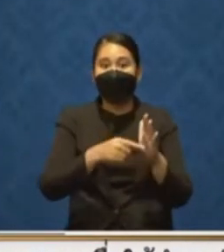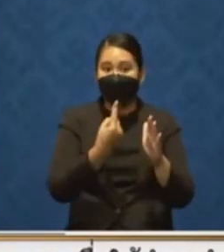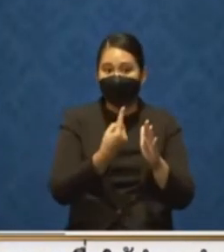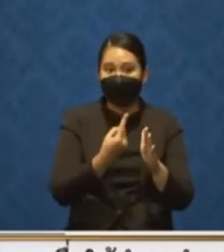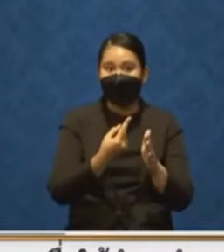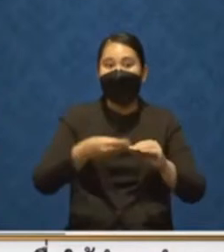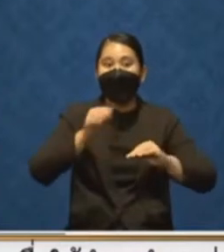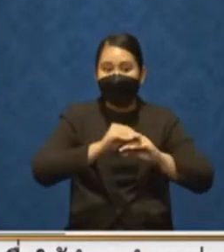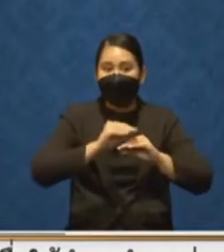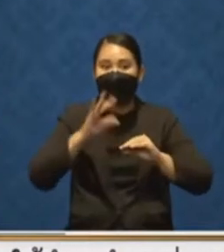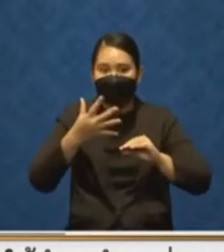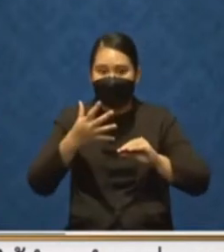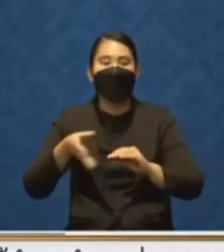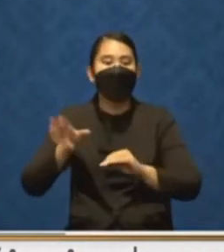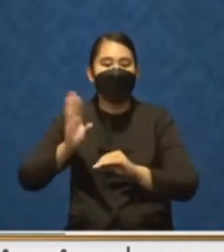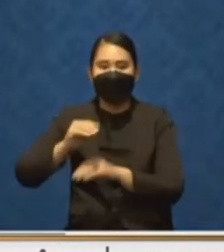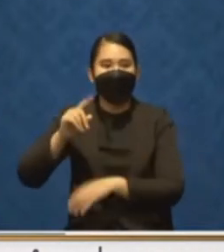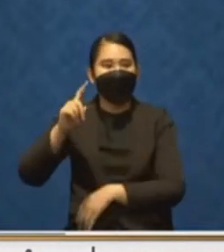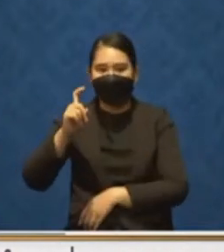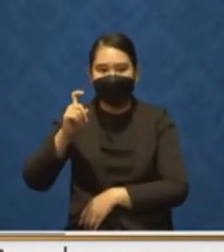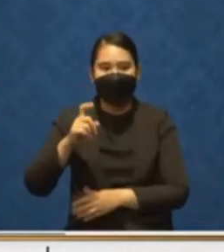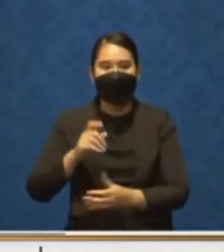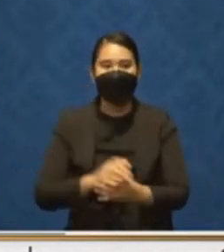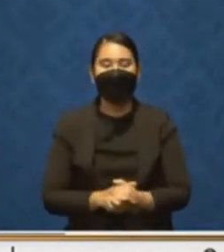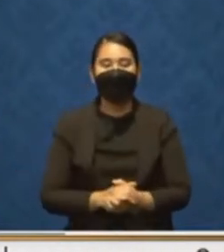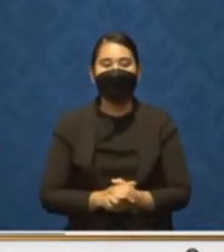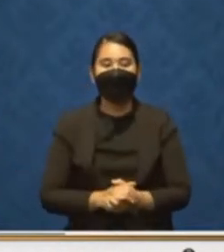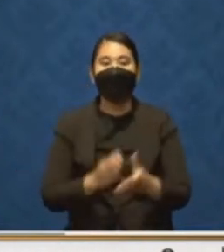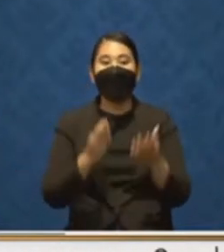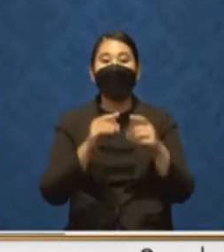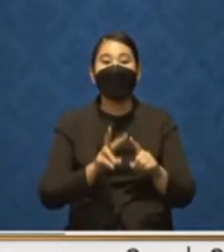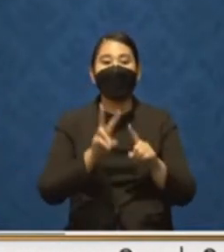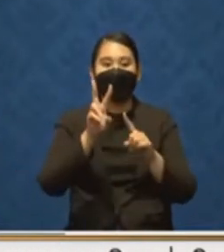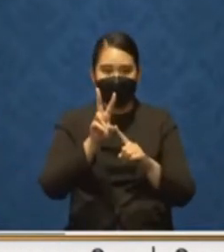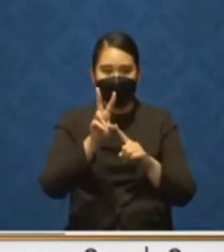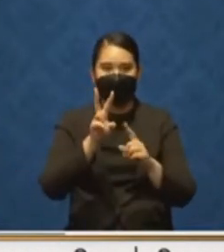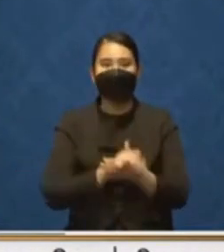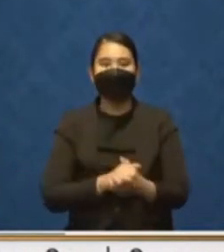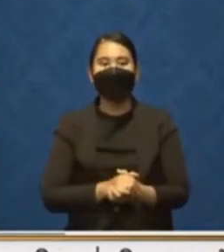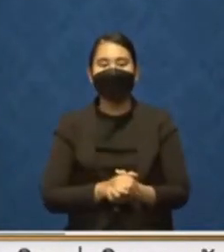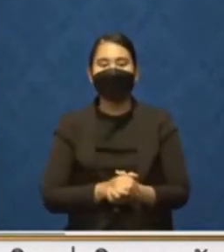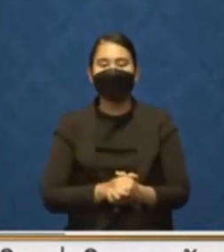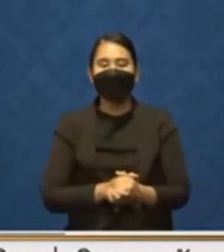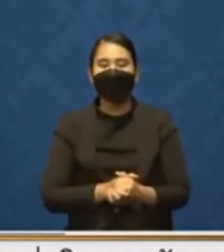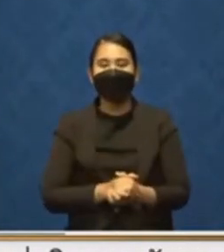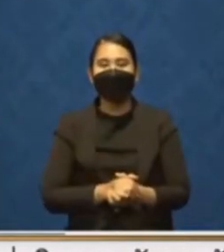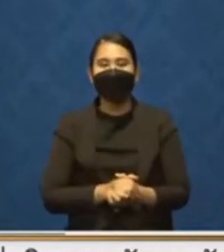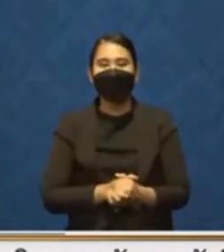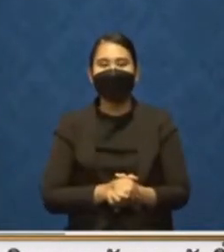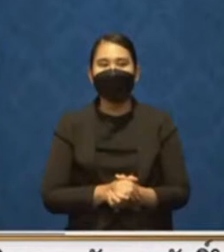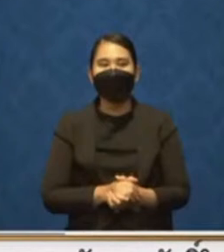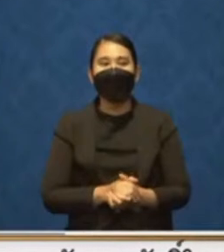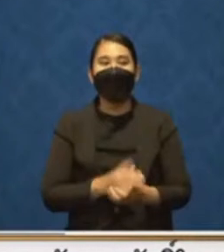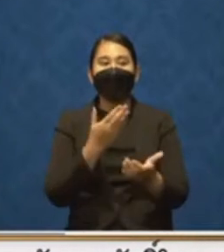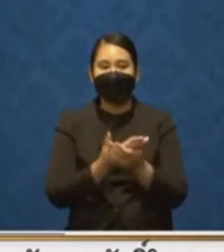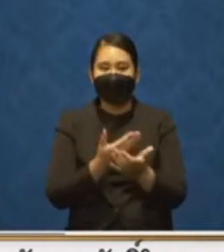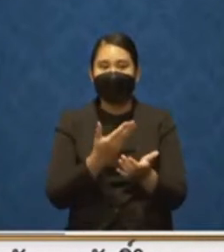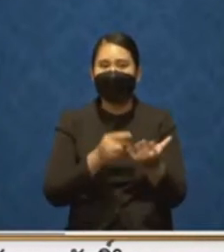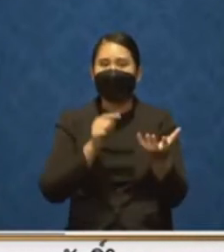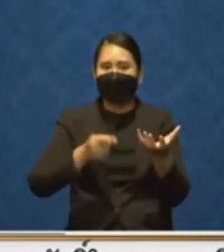ขึ้นราคา2จะตรึงราคาไว้ให้นานที่